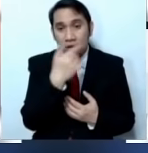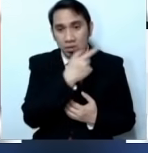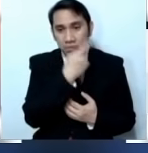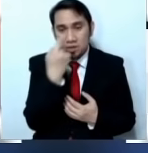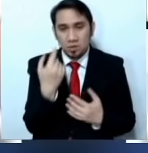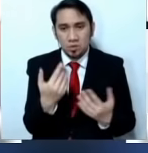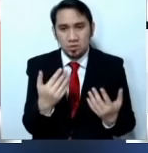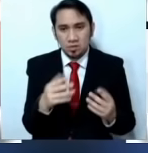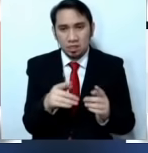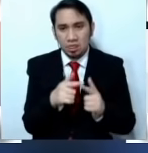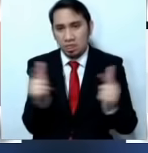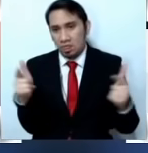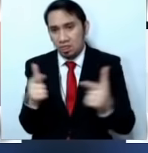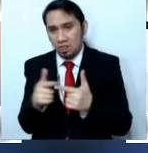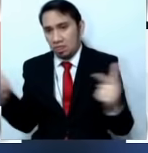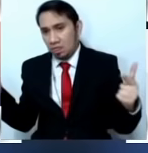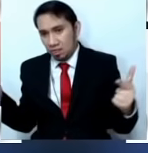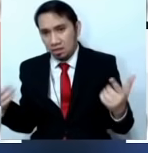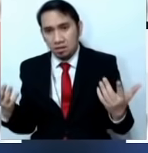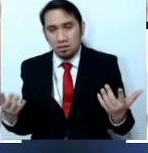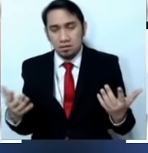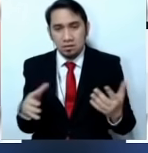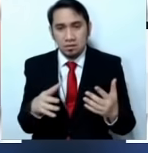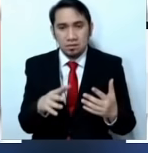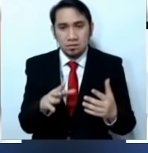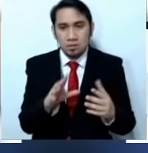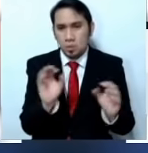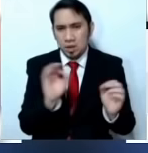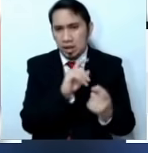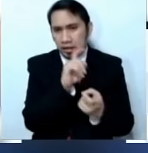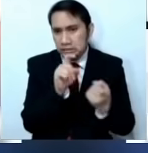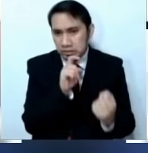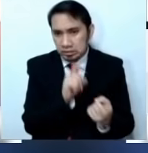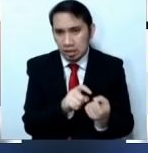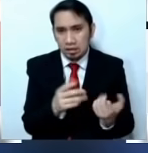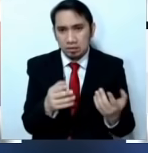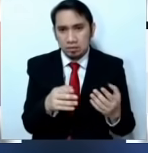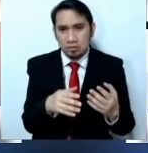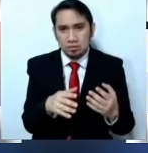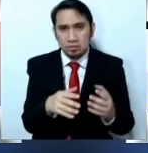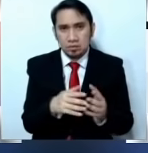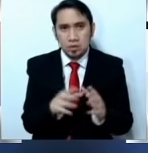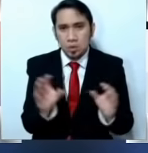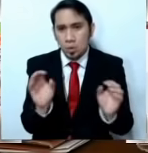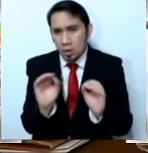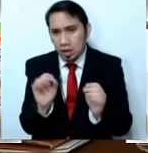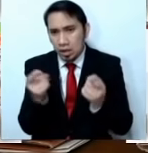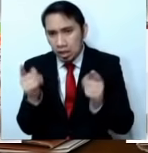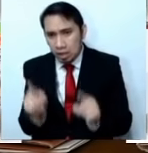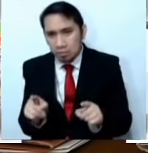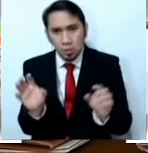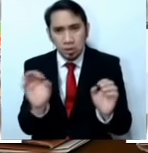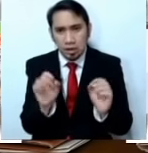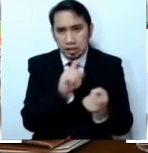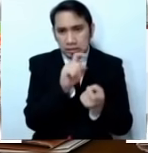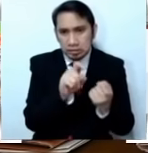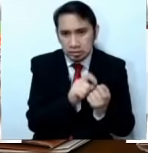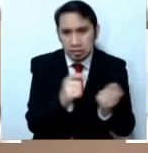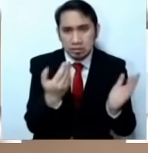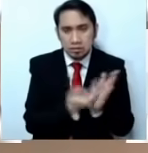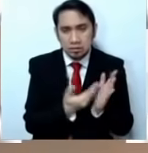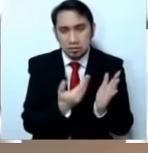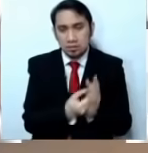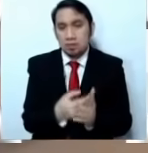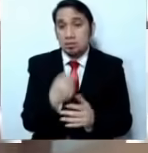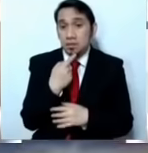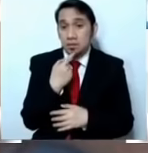po. Walang bill of particulars, walang specific instance, walang ebidensya. Sabi ni Pacquiao sa kanyang press con,